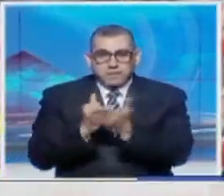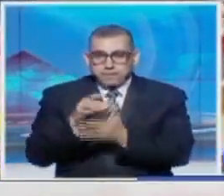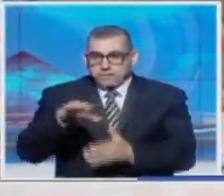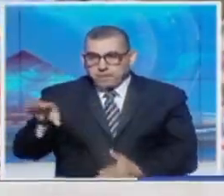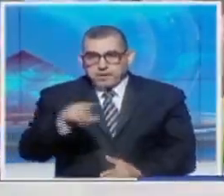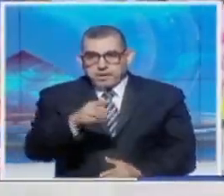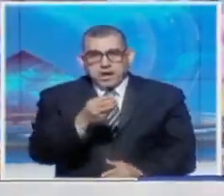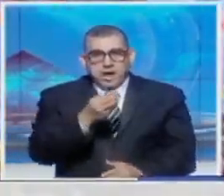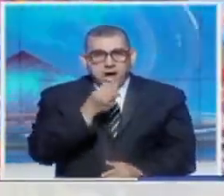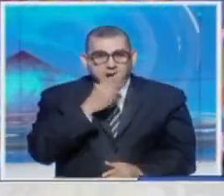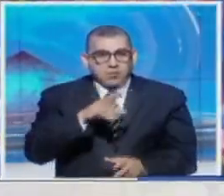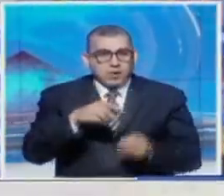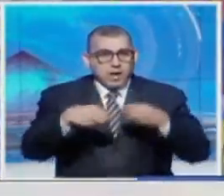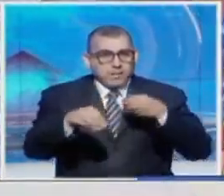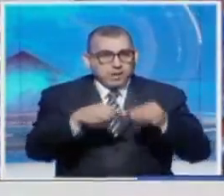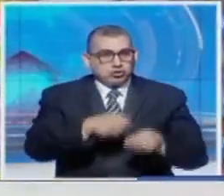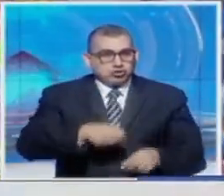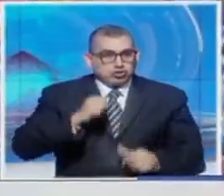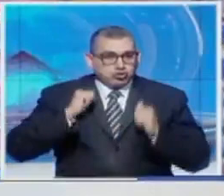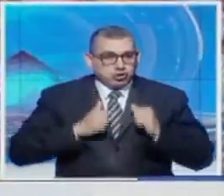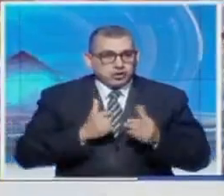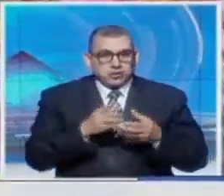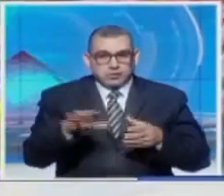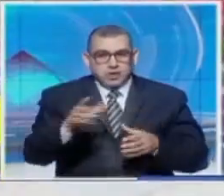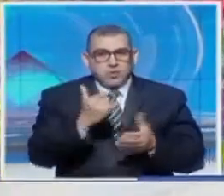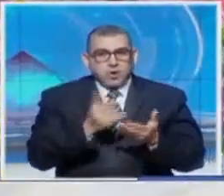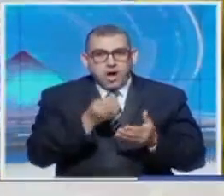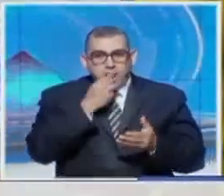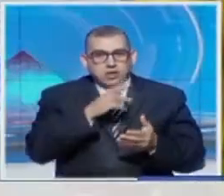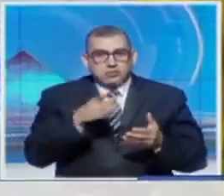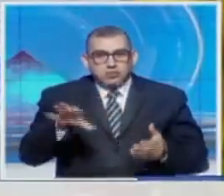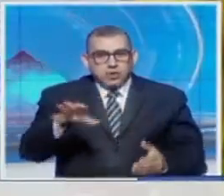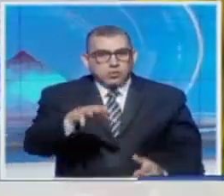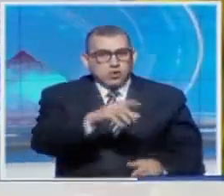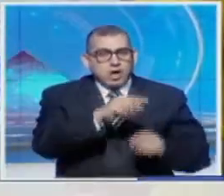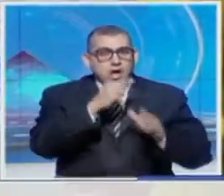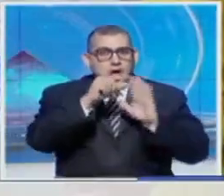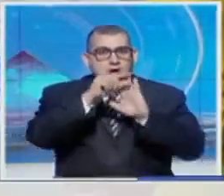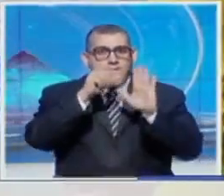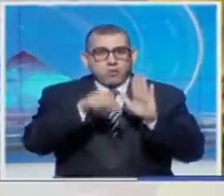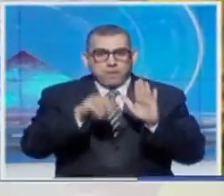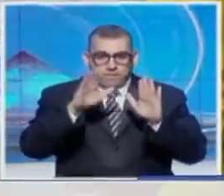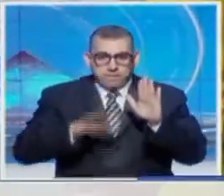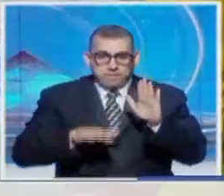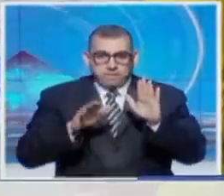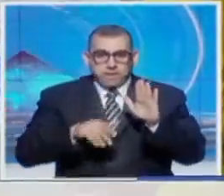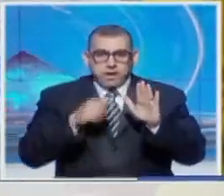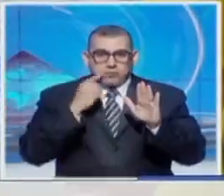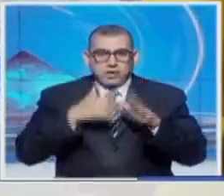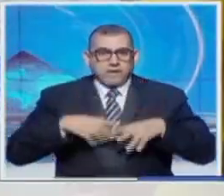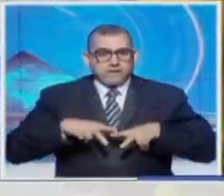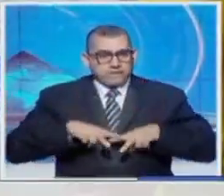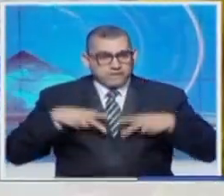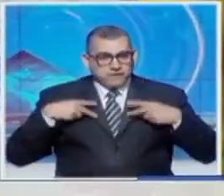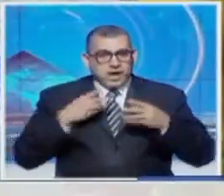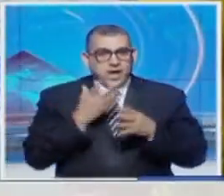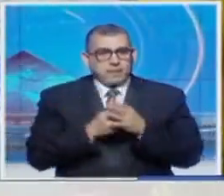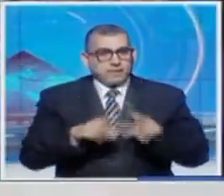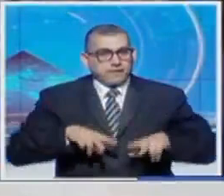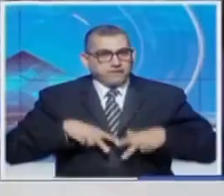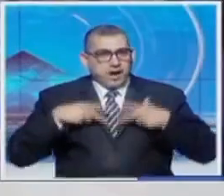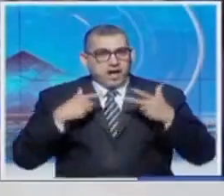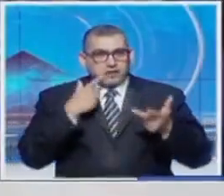مدرسيه او منتجات جلديه او شنط مدرسيه او سلع غذائيه، عنوانها كان وما زال افرح وفرح